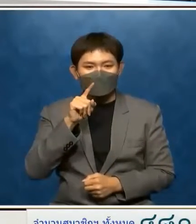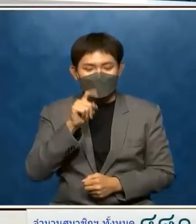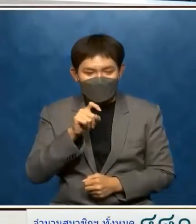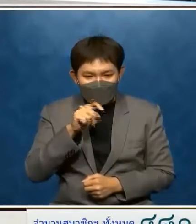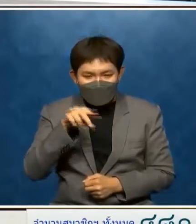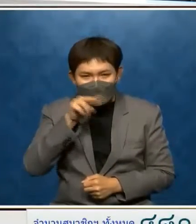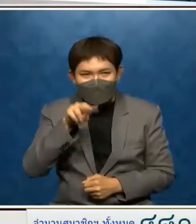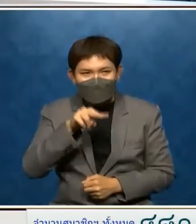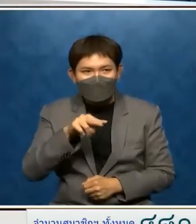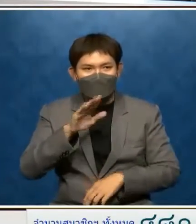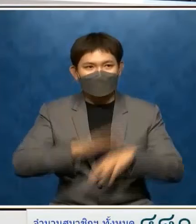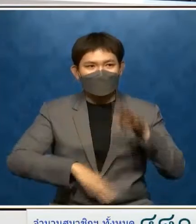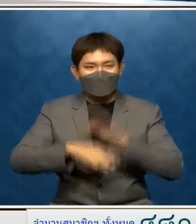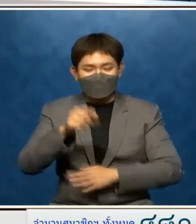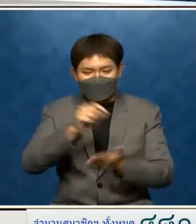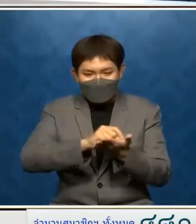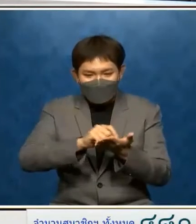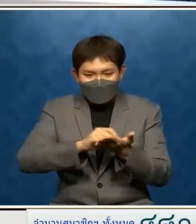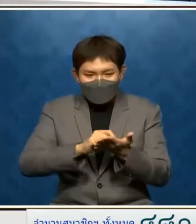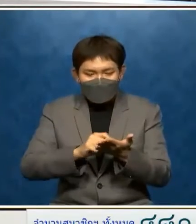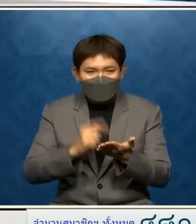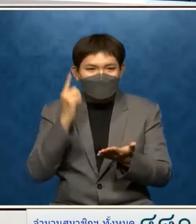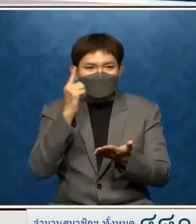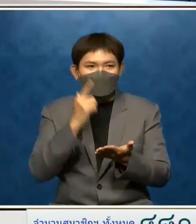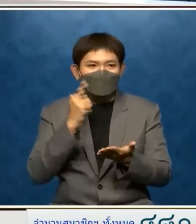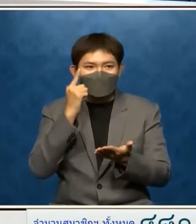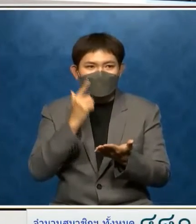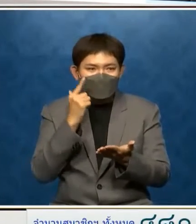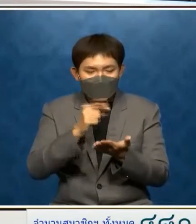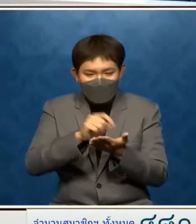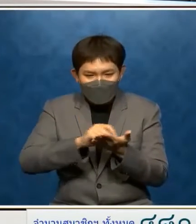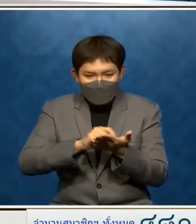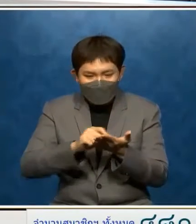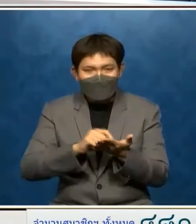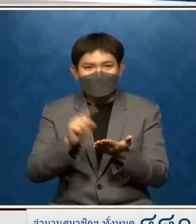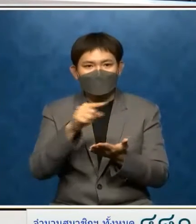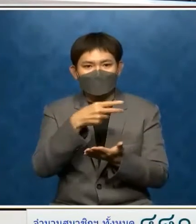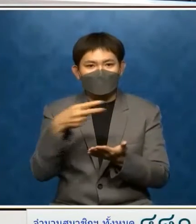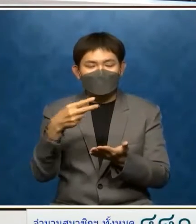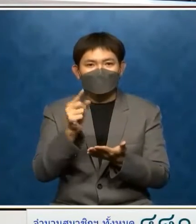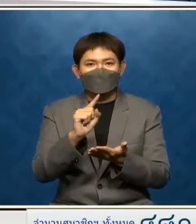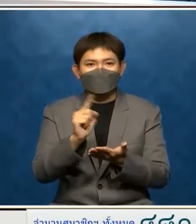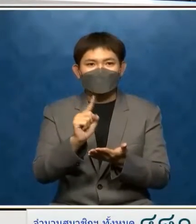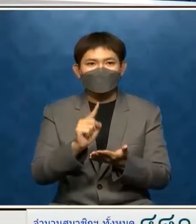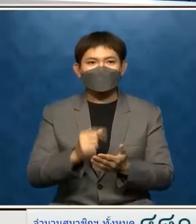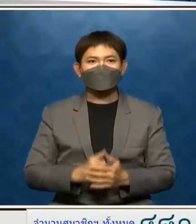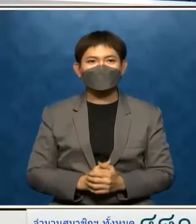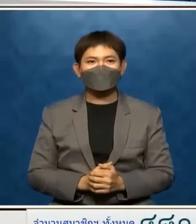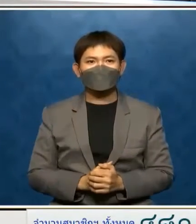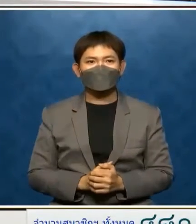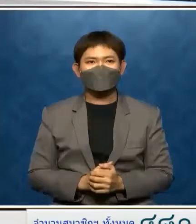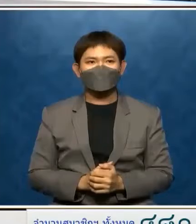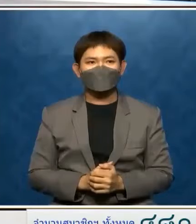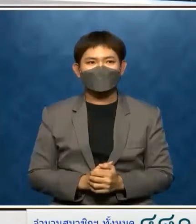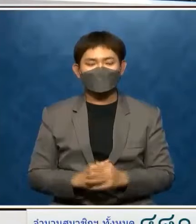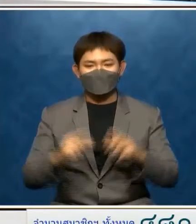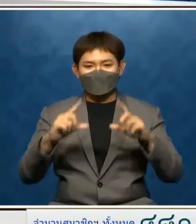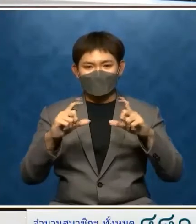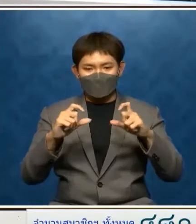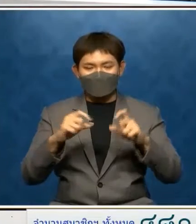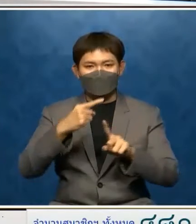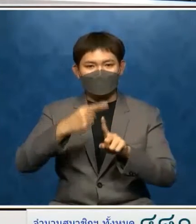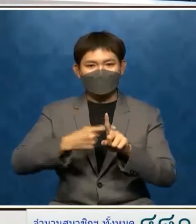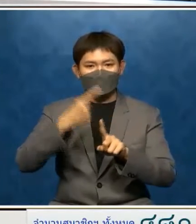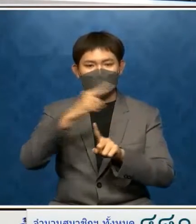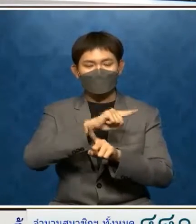เป็นรายมือของคุณลุงอามีนโตมีนาเขีนว่าถ่ายเมื่วันที่ 13